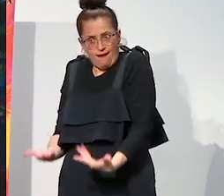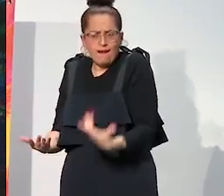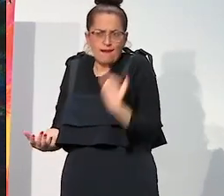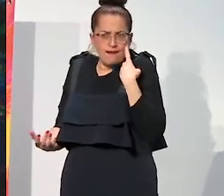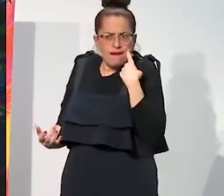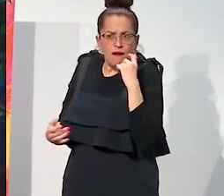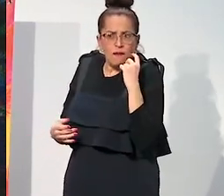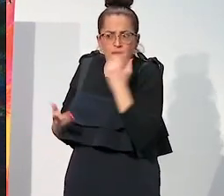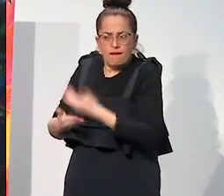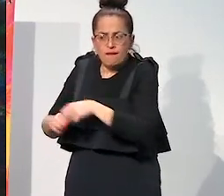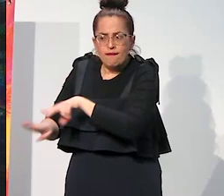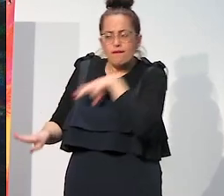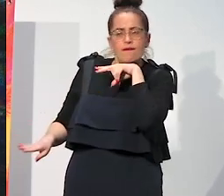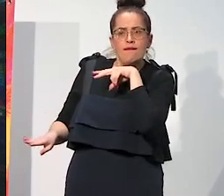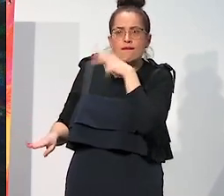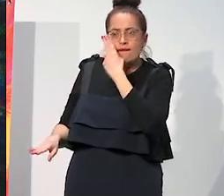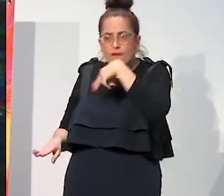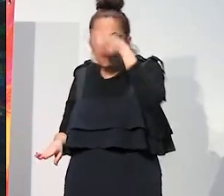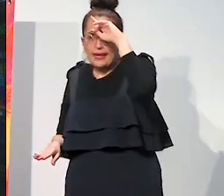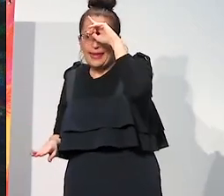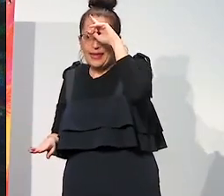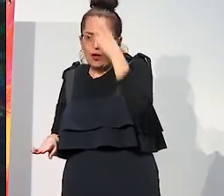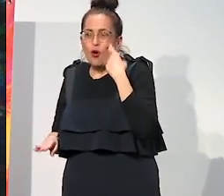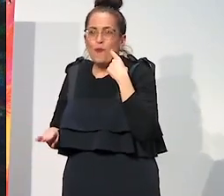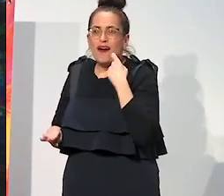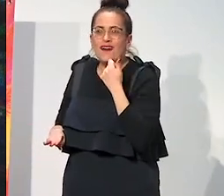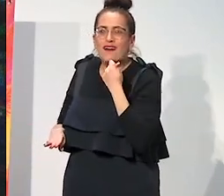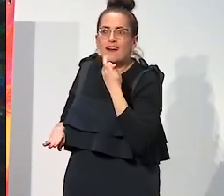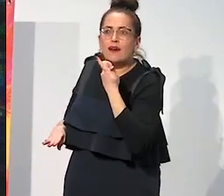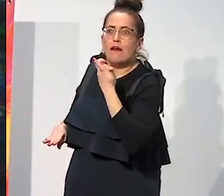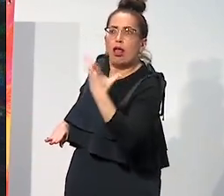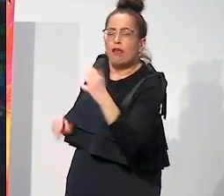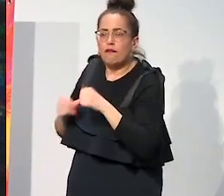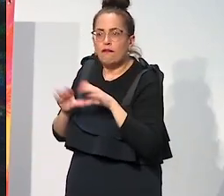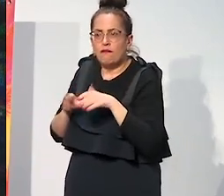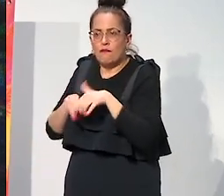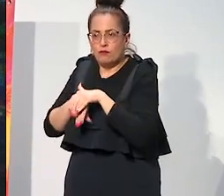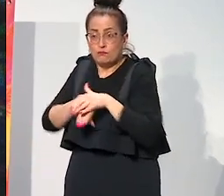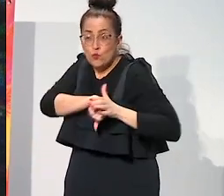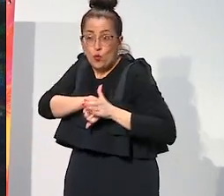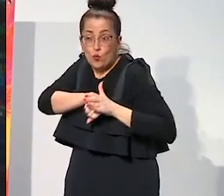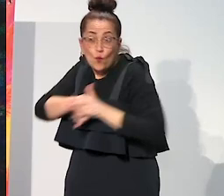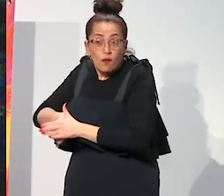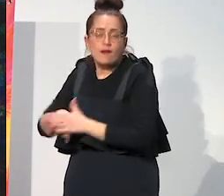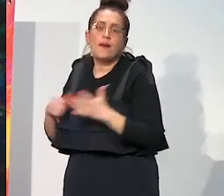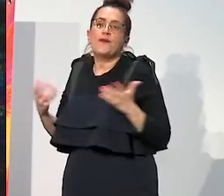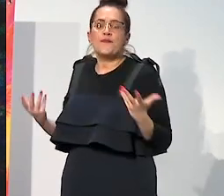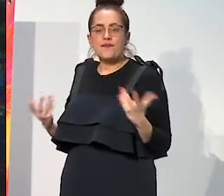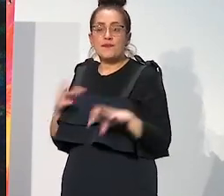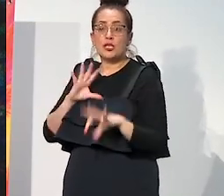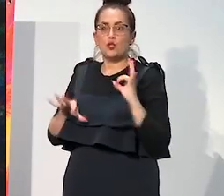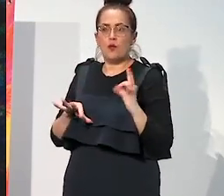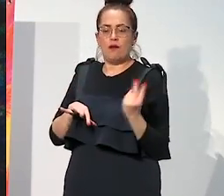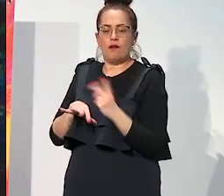peu, les pays un par un passent à l'extrême droite. Et donc, je pense que ça a été très déterminant dans ce choix. Et